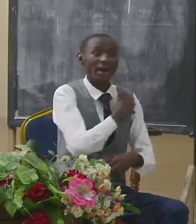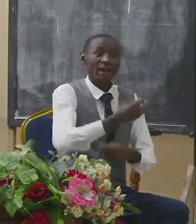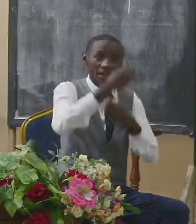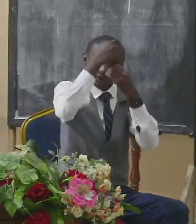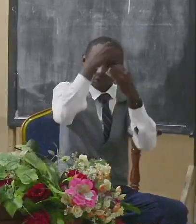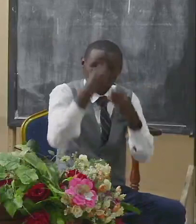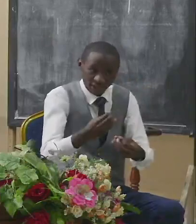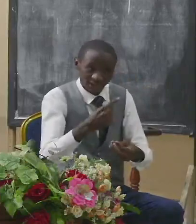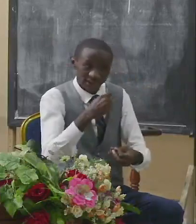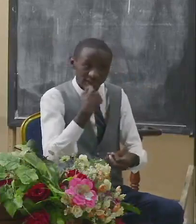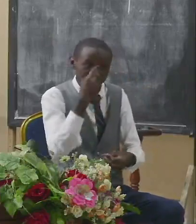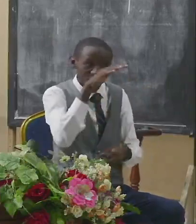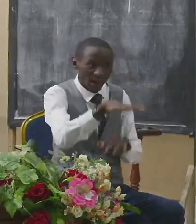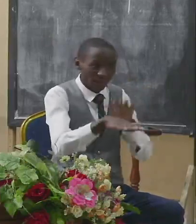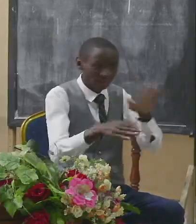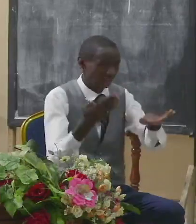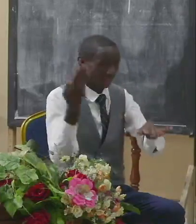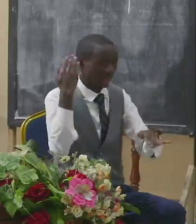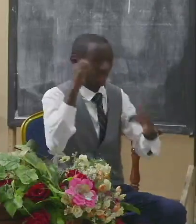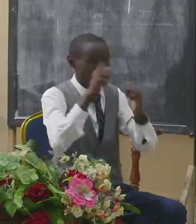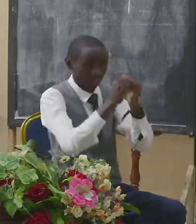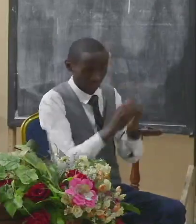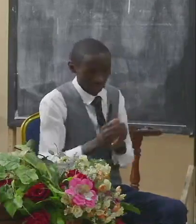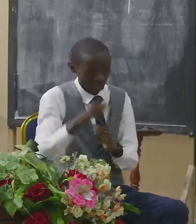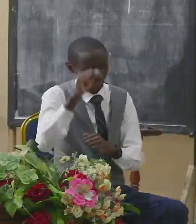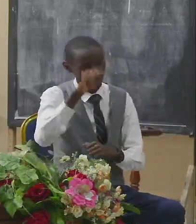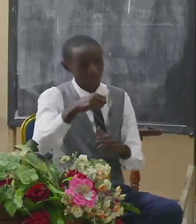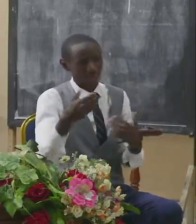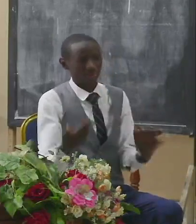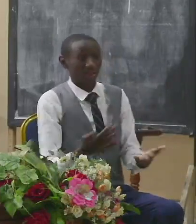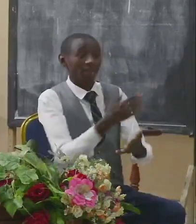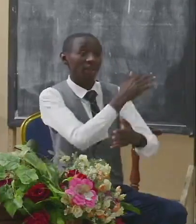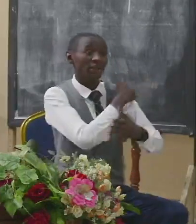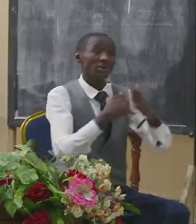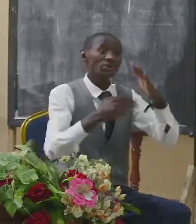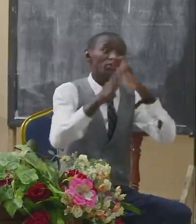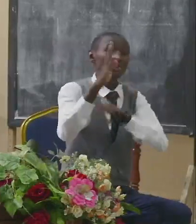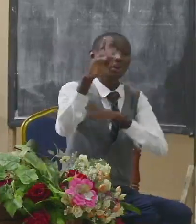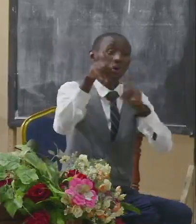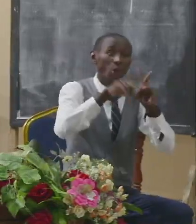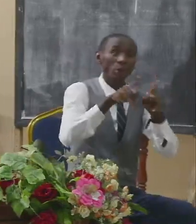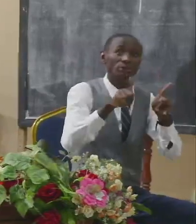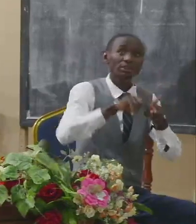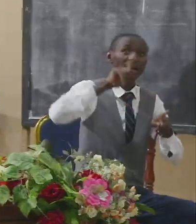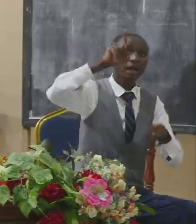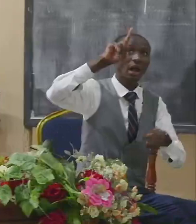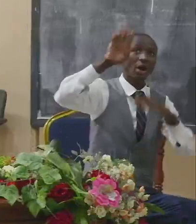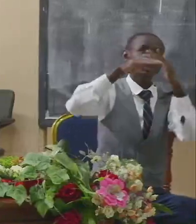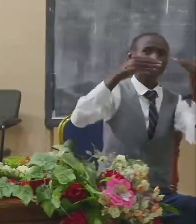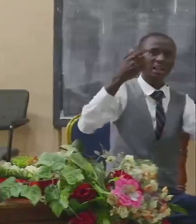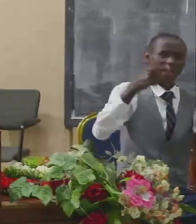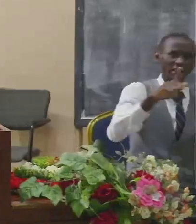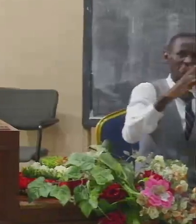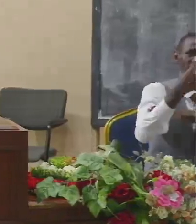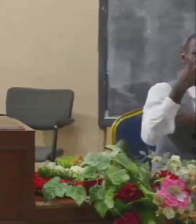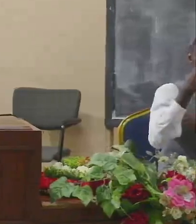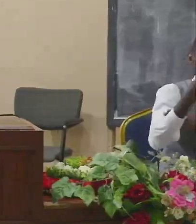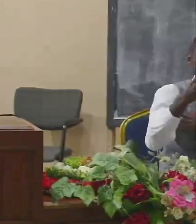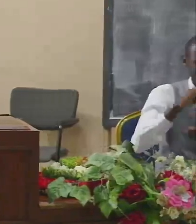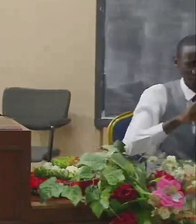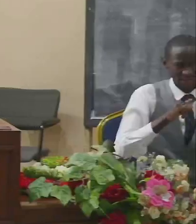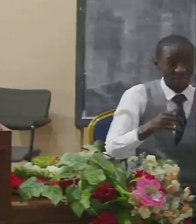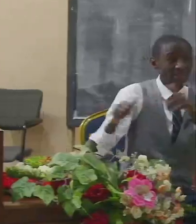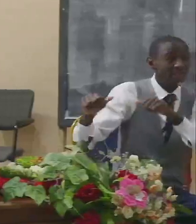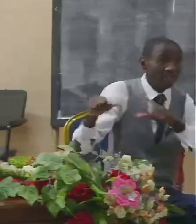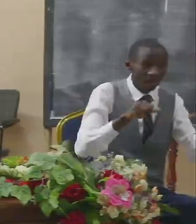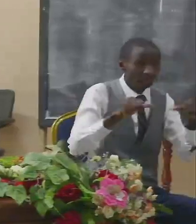na utiifu vyenyewe vilikuwa vinatembea pamoja. Oui. Ndio. Et Dieu. Na Mungu. Kule mbinguni. Wakati anaona ile